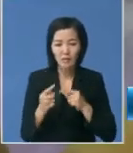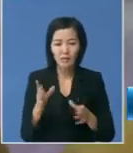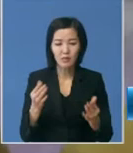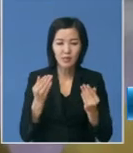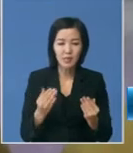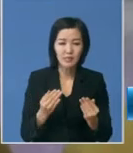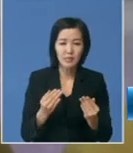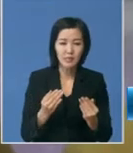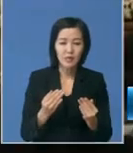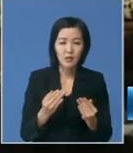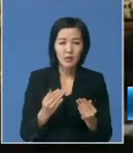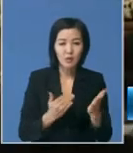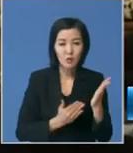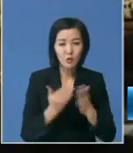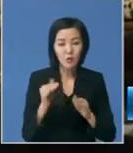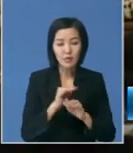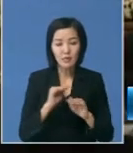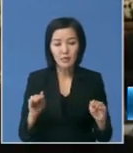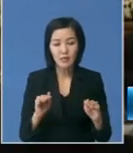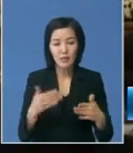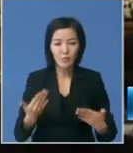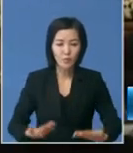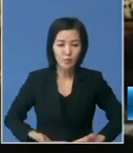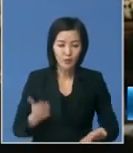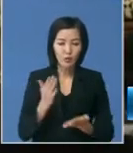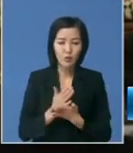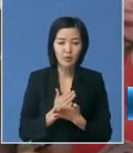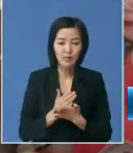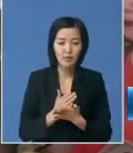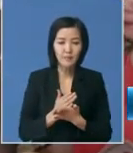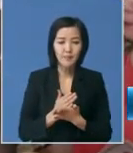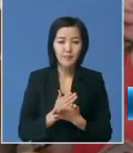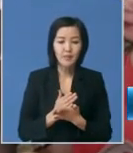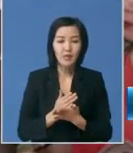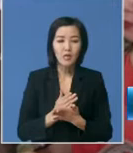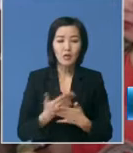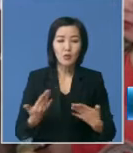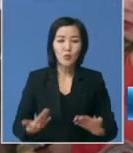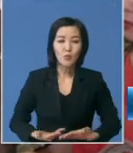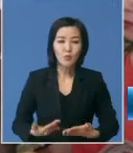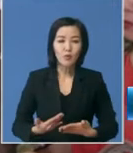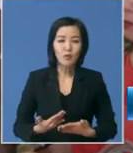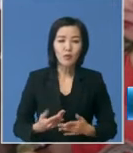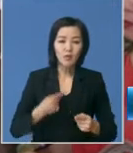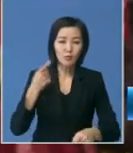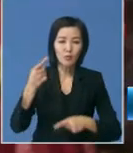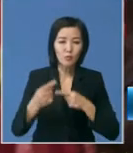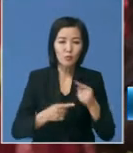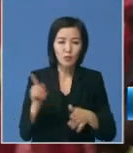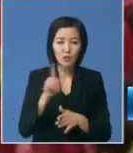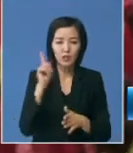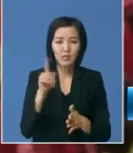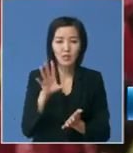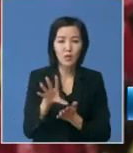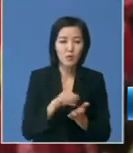бүгінгі биігіне жетті. Сөзіне ісі сай ірі тұлғаның қайқырынан алсақта өмірі абыройлы асуы өсер ұрпаққа үлгі. Сондықтан